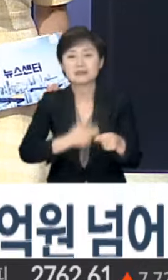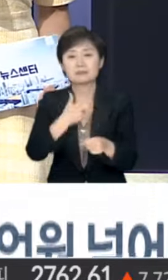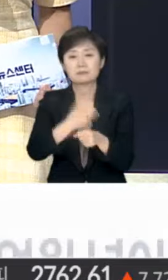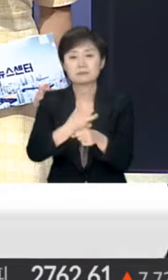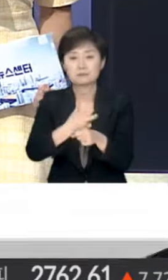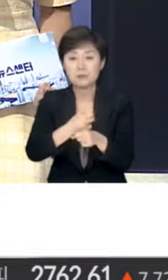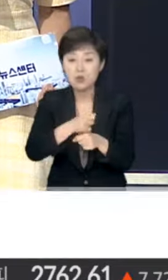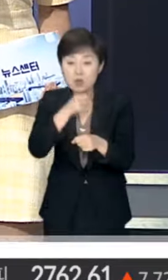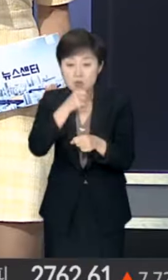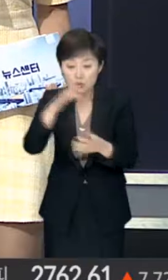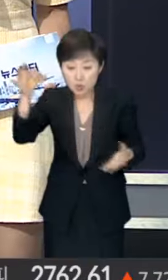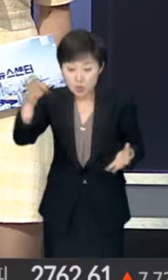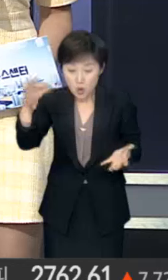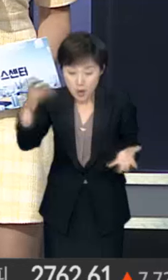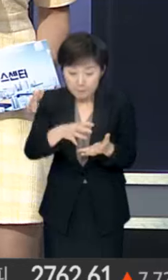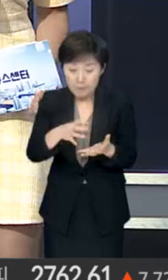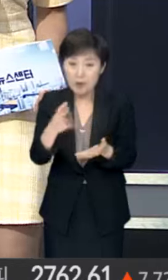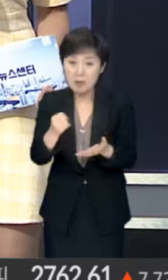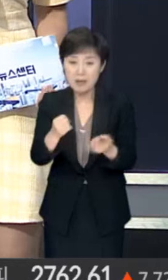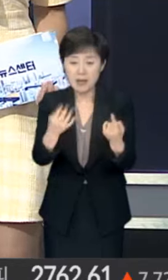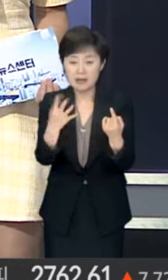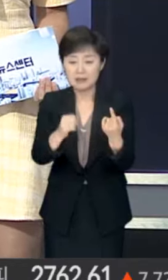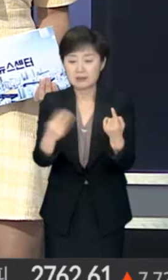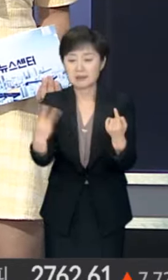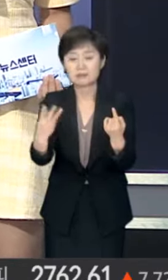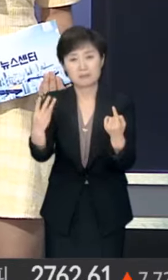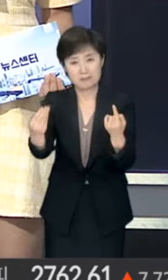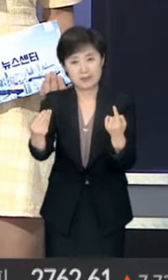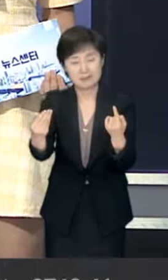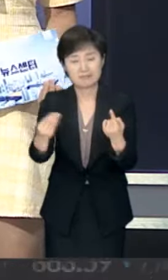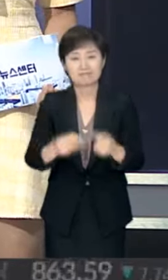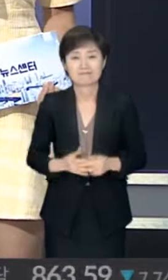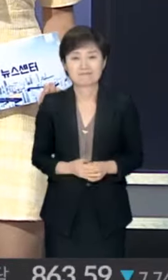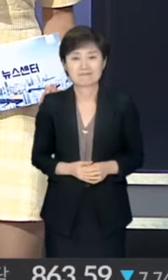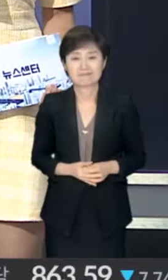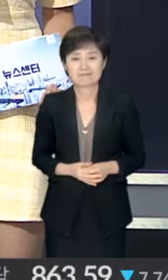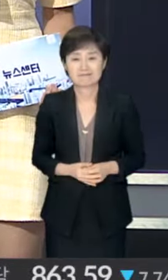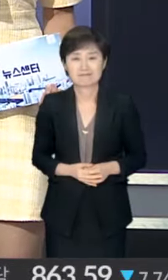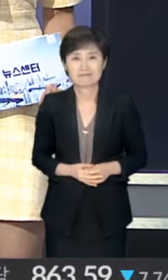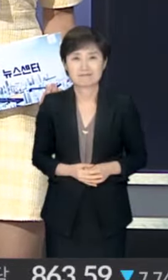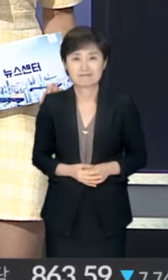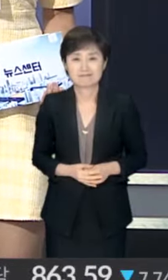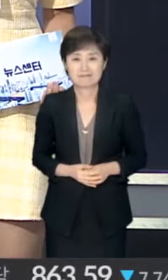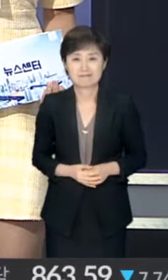감정가는 약 1억 3천만으로 책정됐습니다. 지금까지 핫클릭이었습니다.